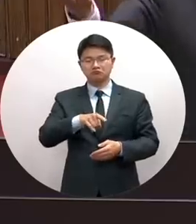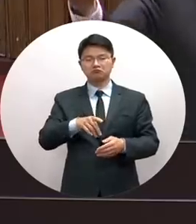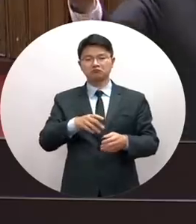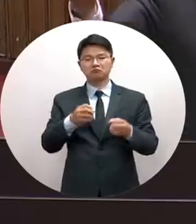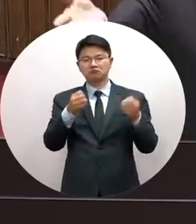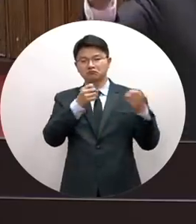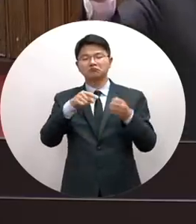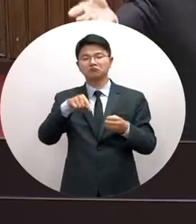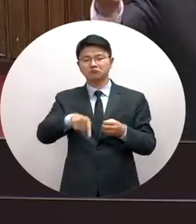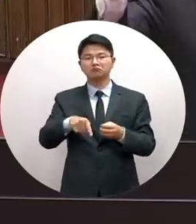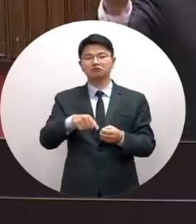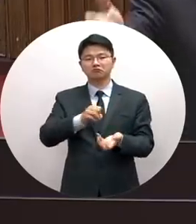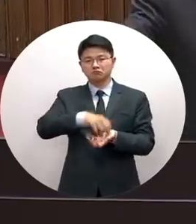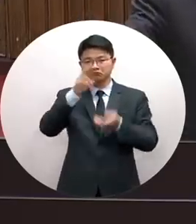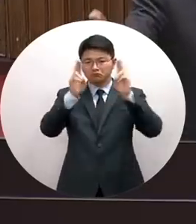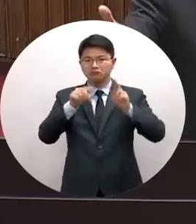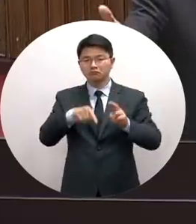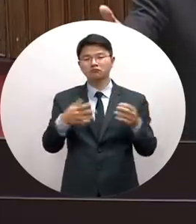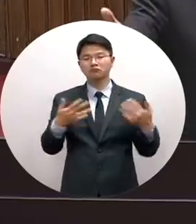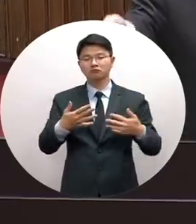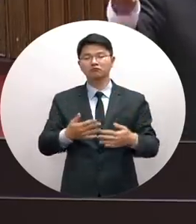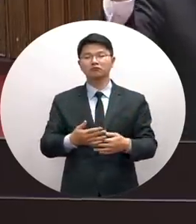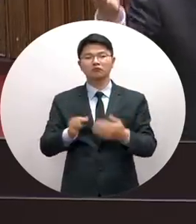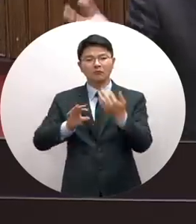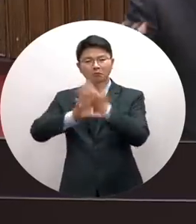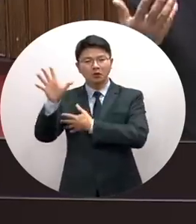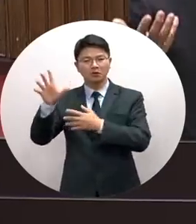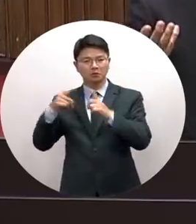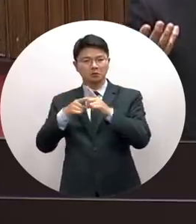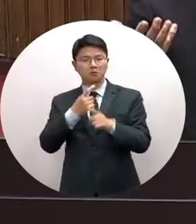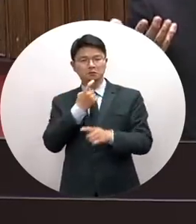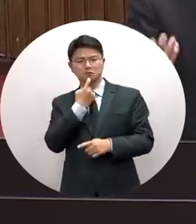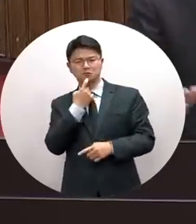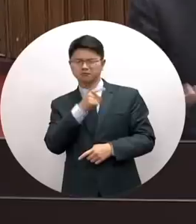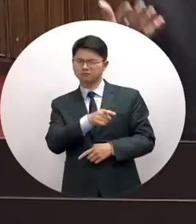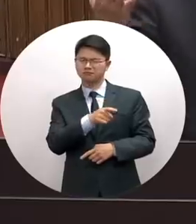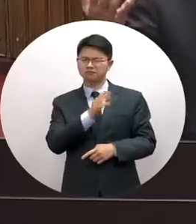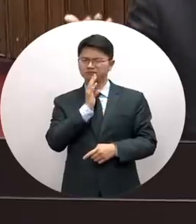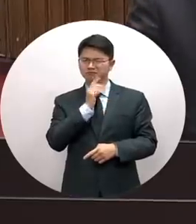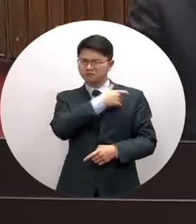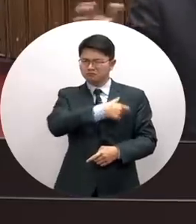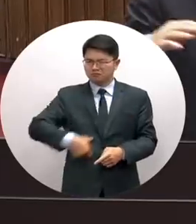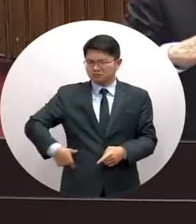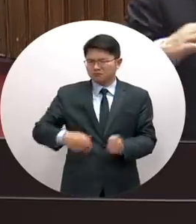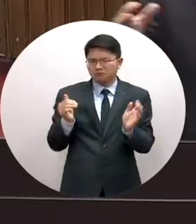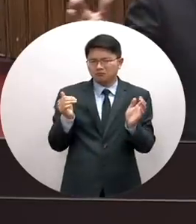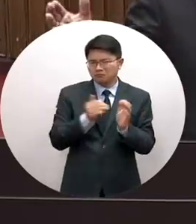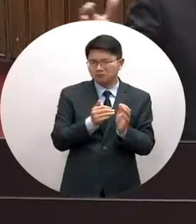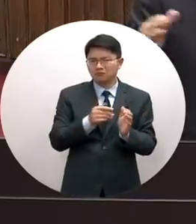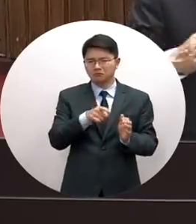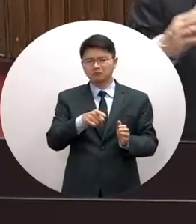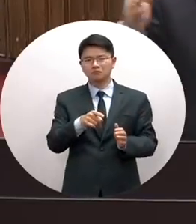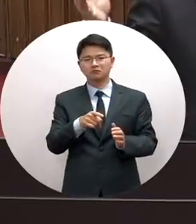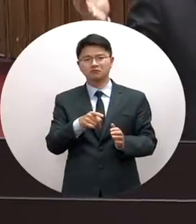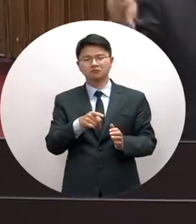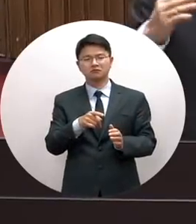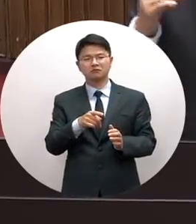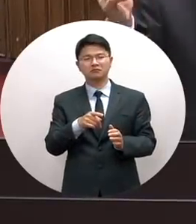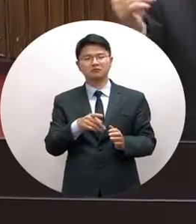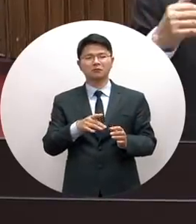了，结果被人家很质疑，他是为选举这个有